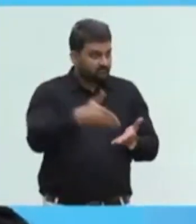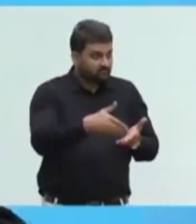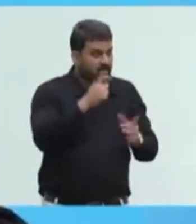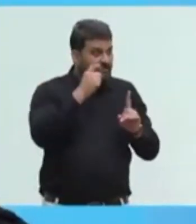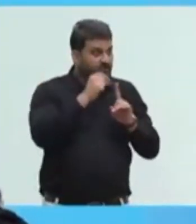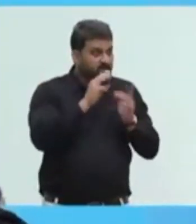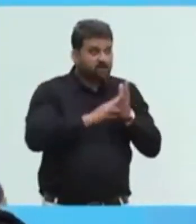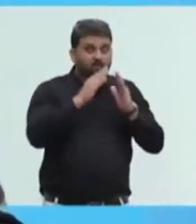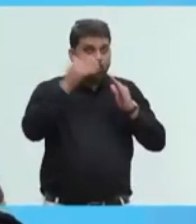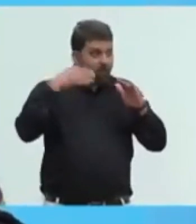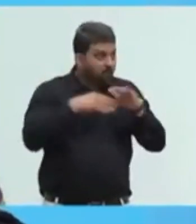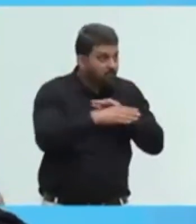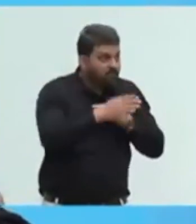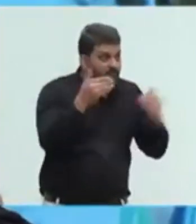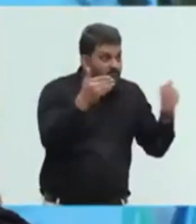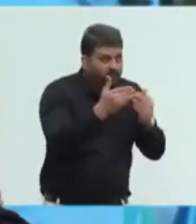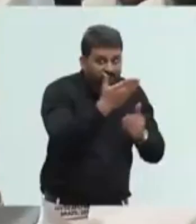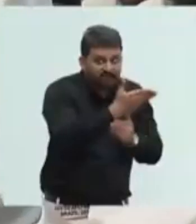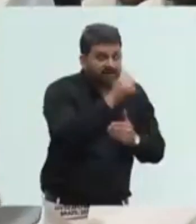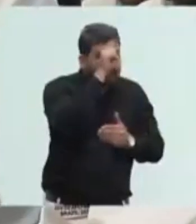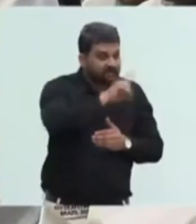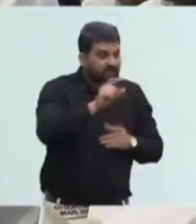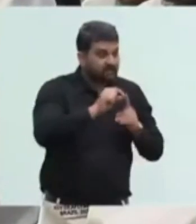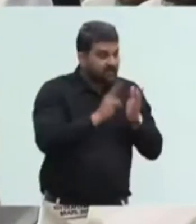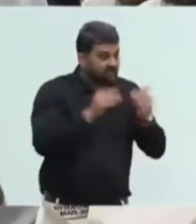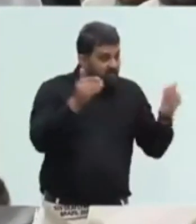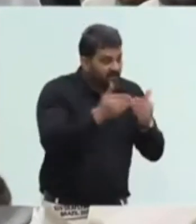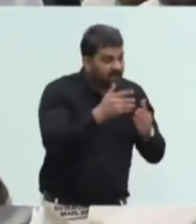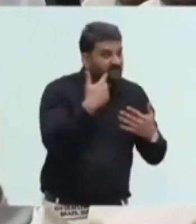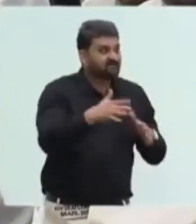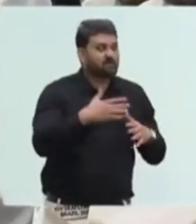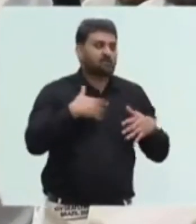पध प्राइम मिनिस्टर ऑफ इंडिया 9